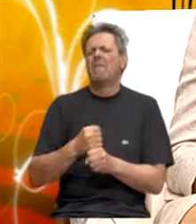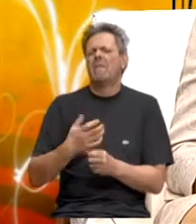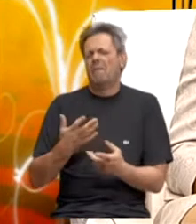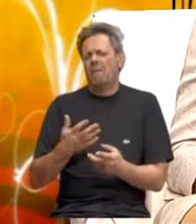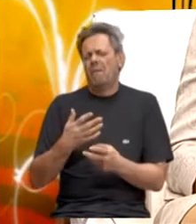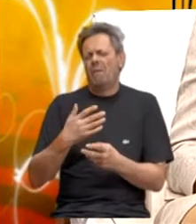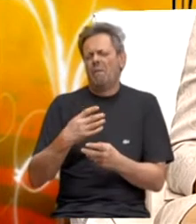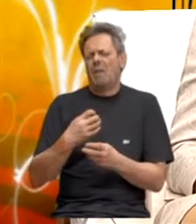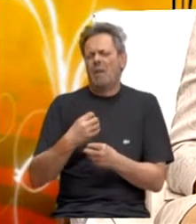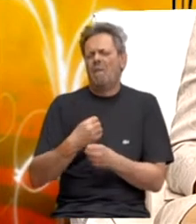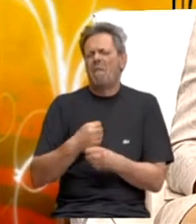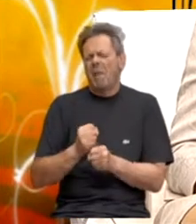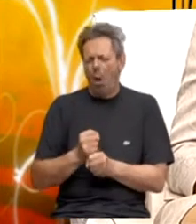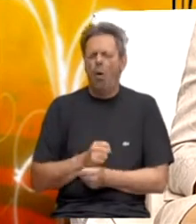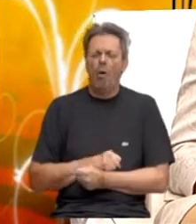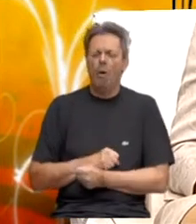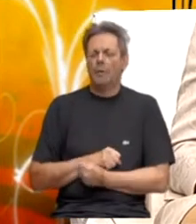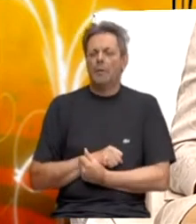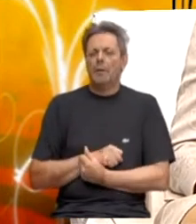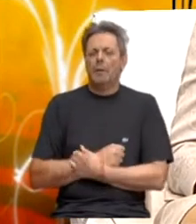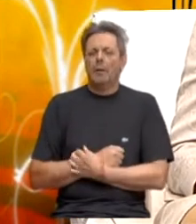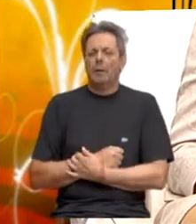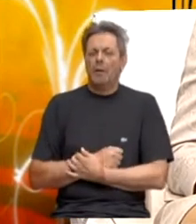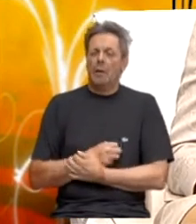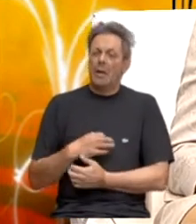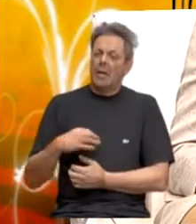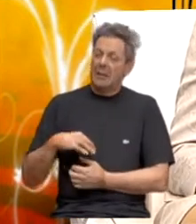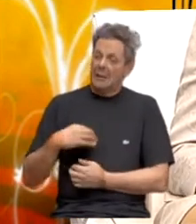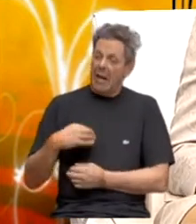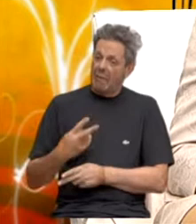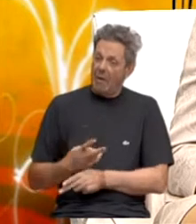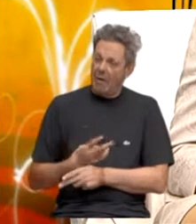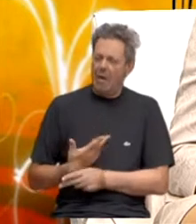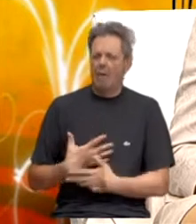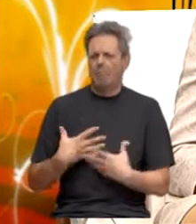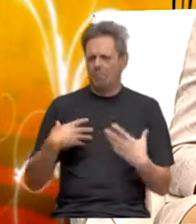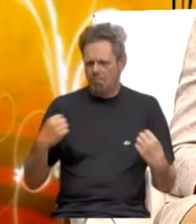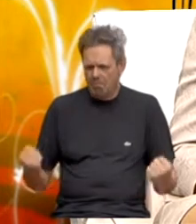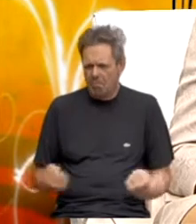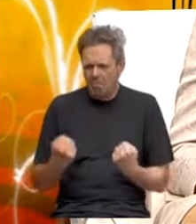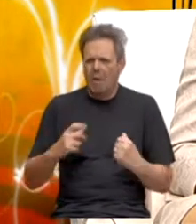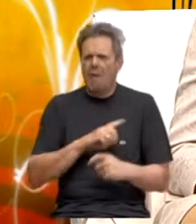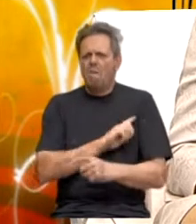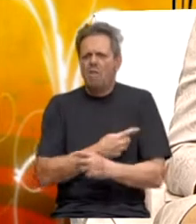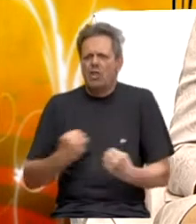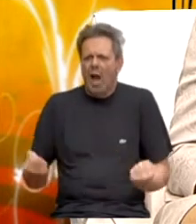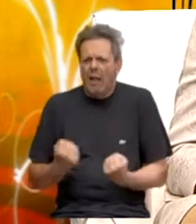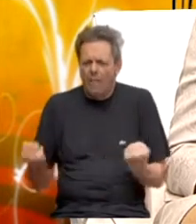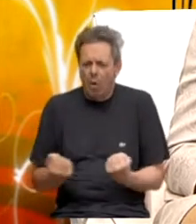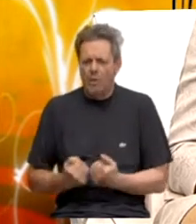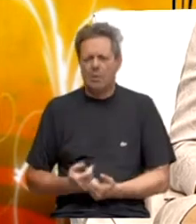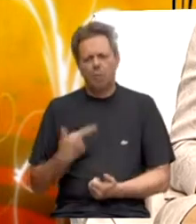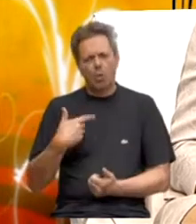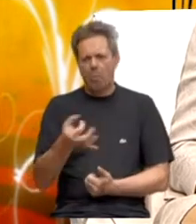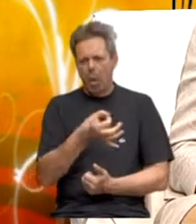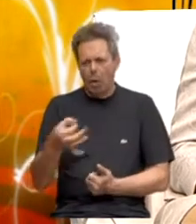i maksimalno 1 dec za žene. Zdrave navike u smislu fizičke aktivnosti svakodnevno bi bilo idealno,